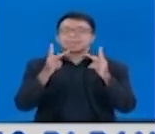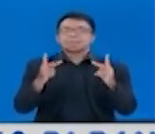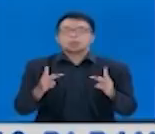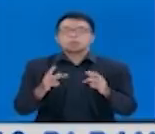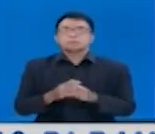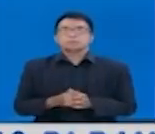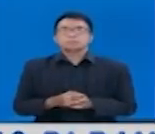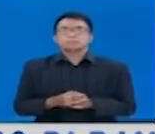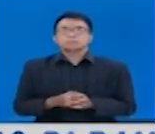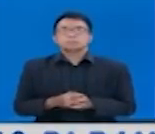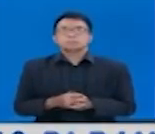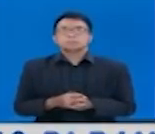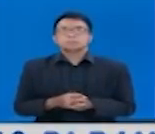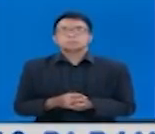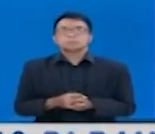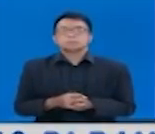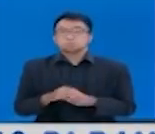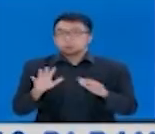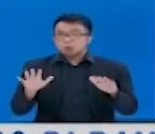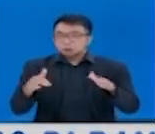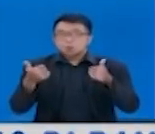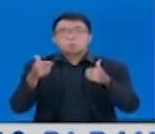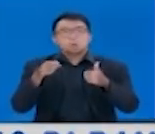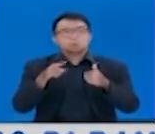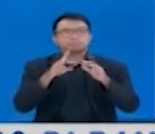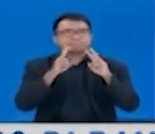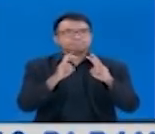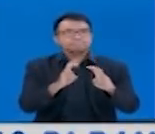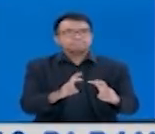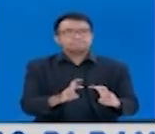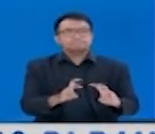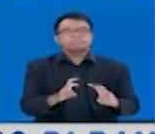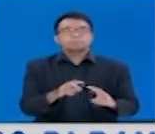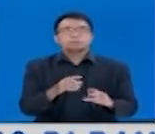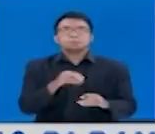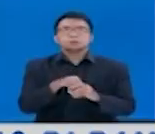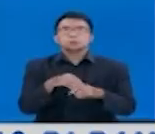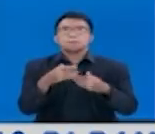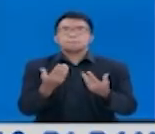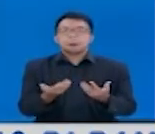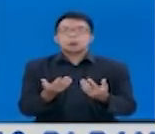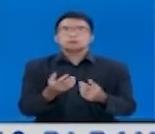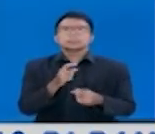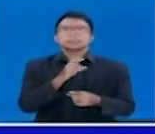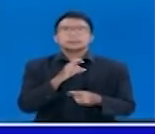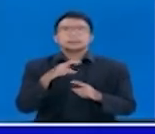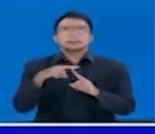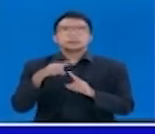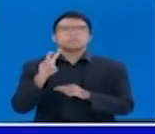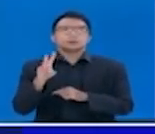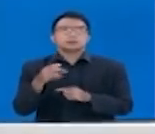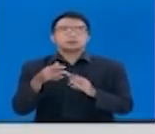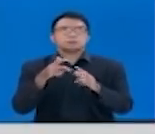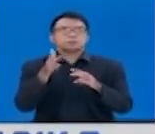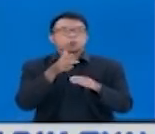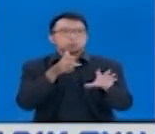tersebut kami melakukan penyelidikan, Mbak, termasuk mengambil hasil CCTV dan melakukan olah